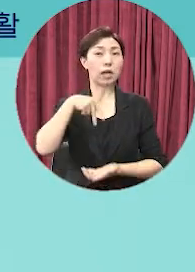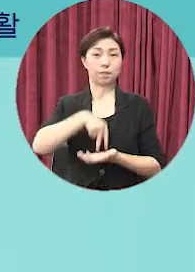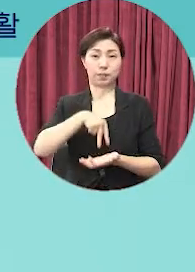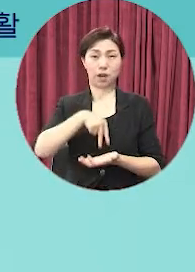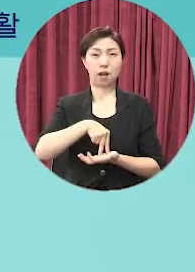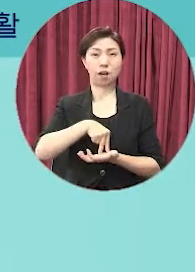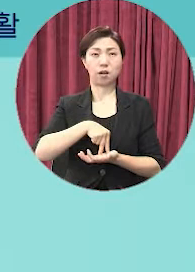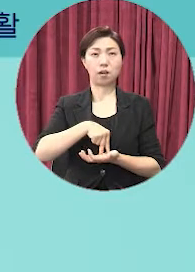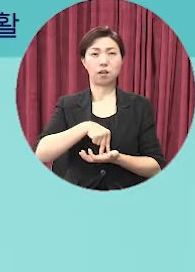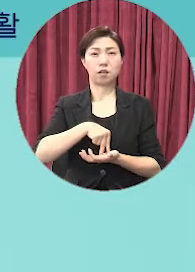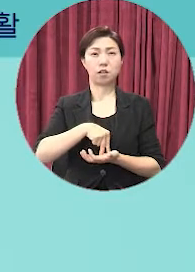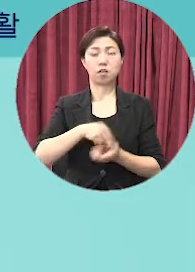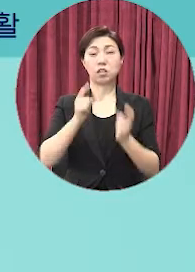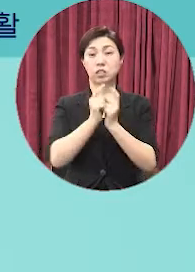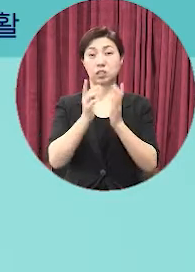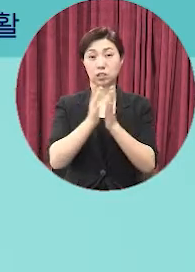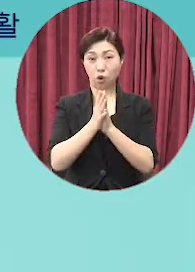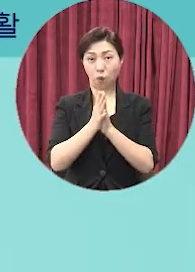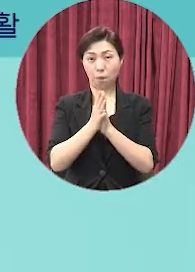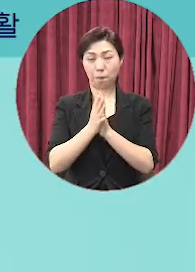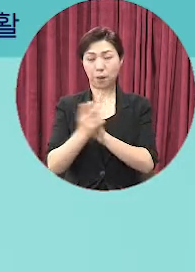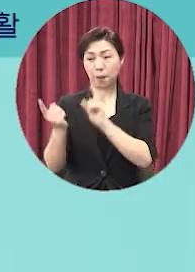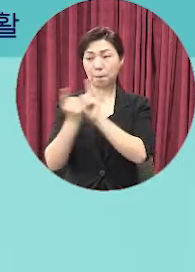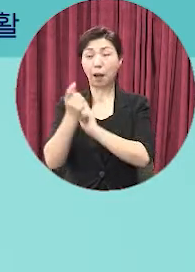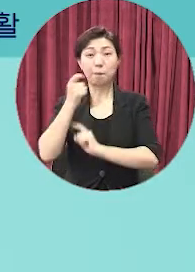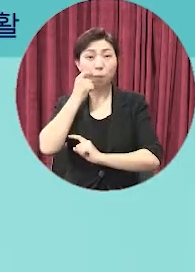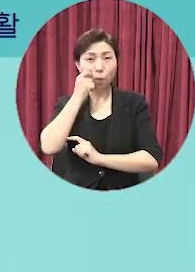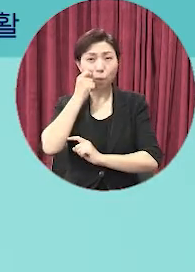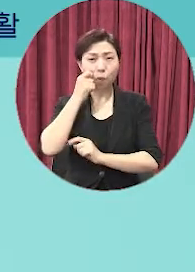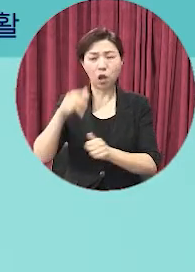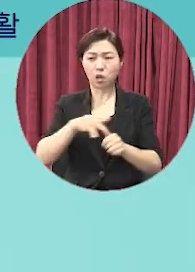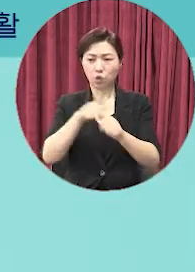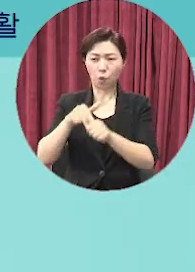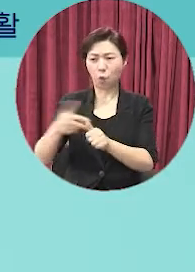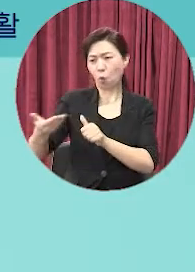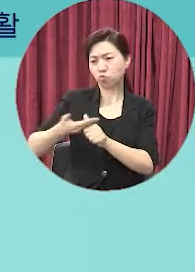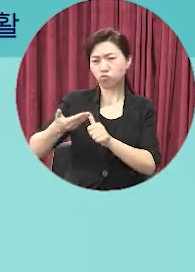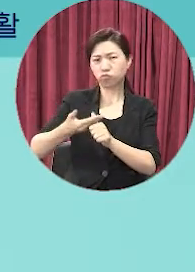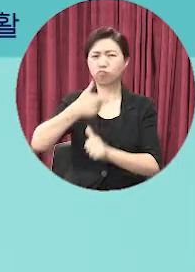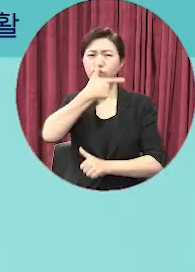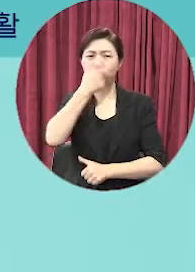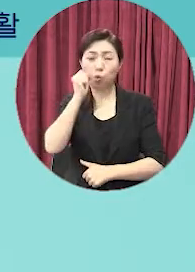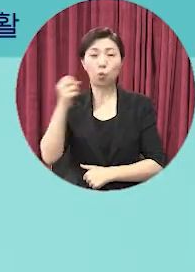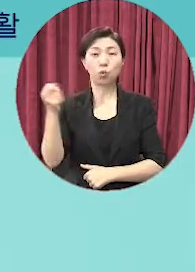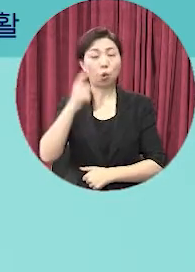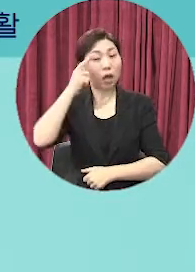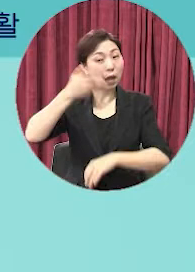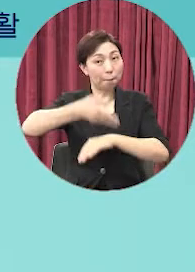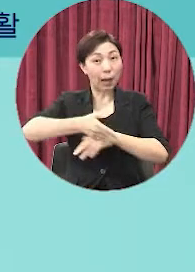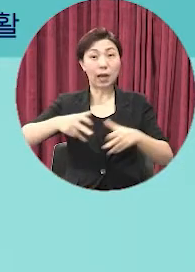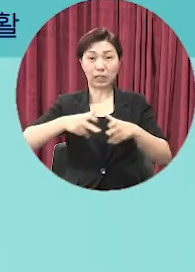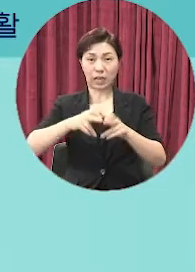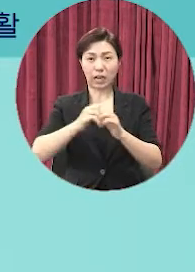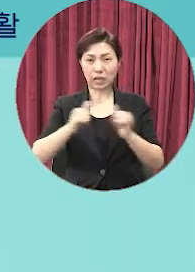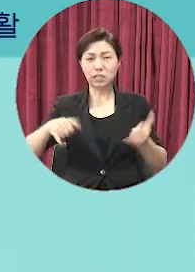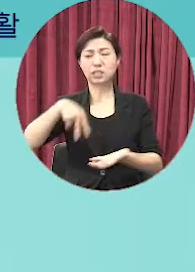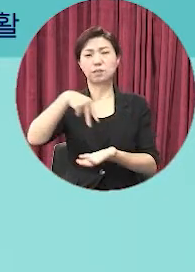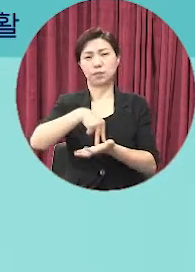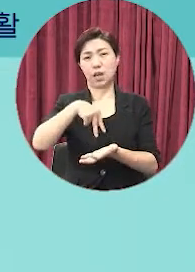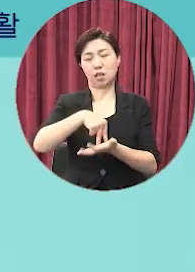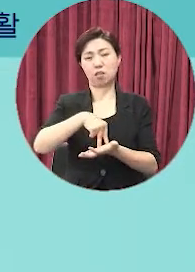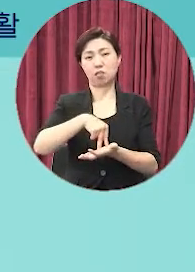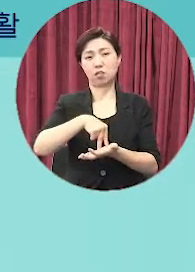있어서는 대면으로 하지 않을 때 정보 전달 수단이 부재한다든지 또 발달 장애인의 경우에 있어서는